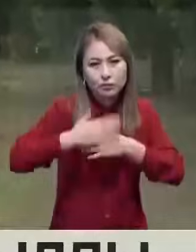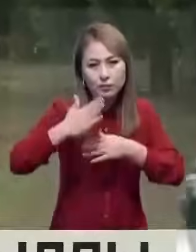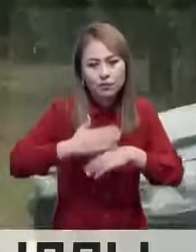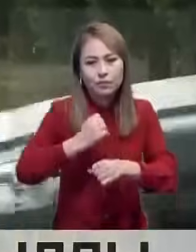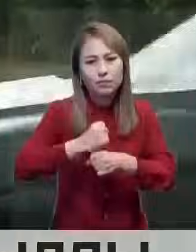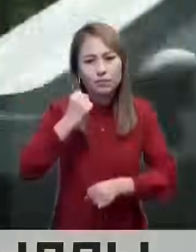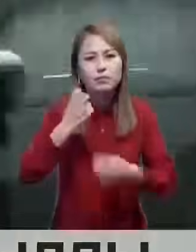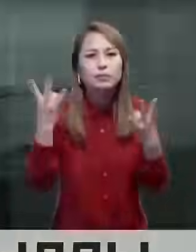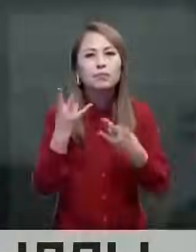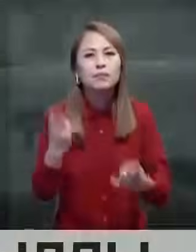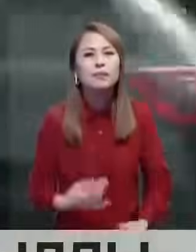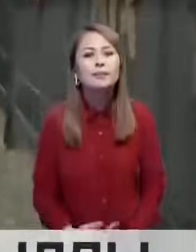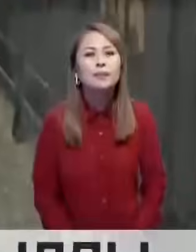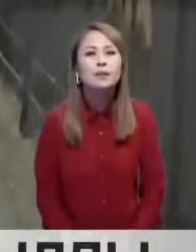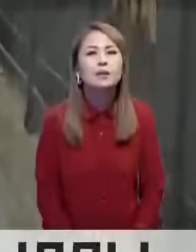қатаңдату керек деді.